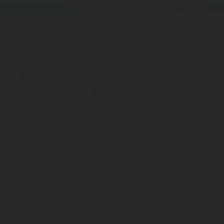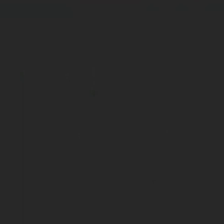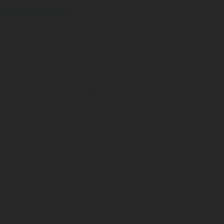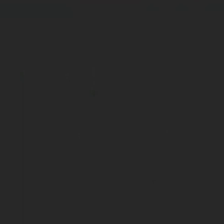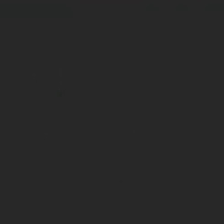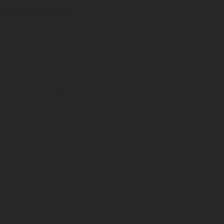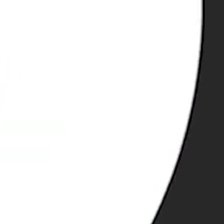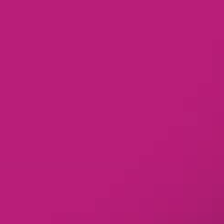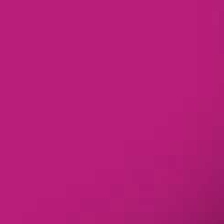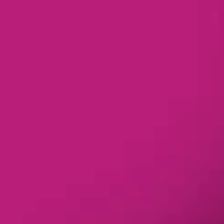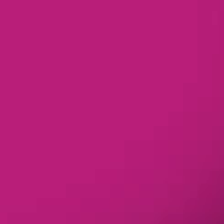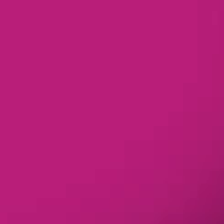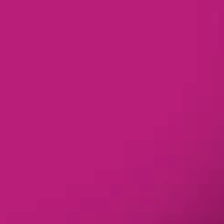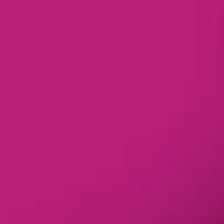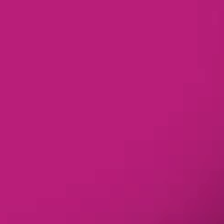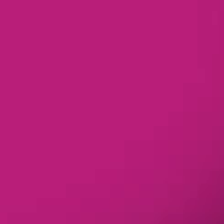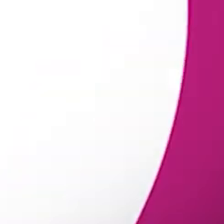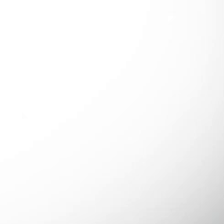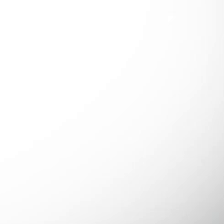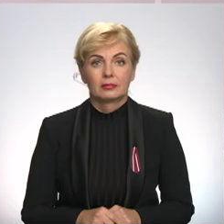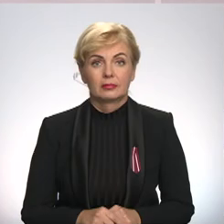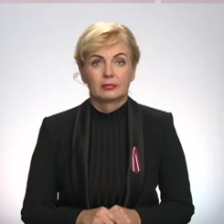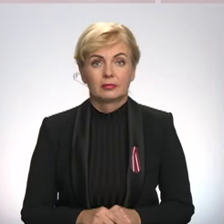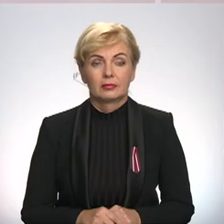Re, viss ēters ir te!